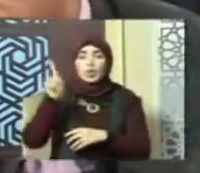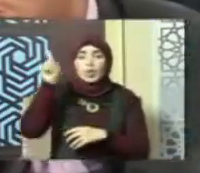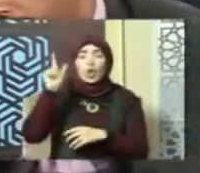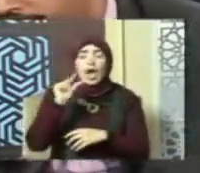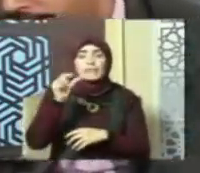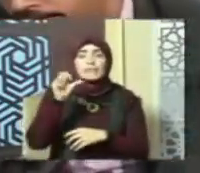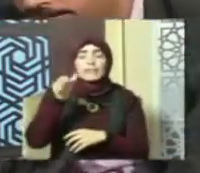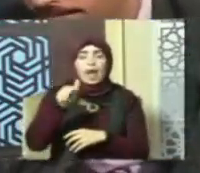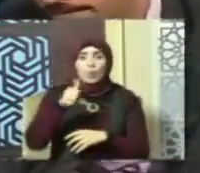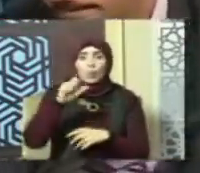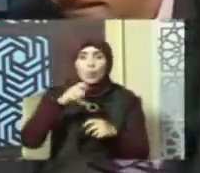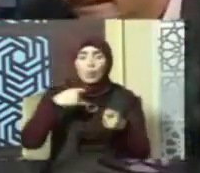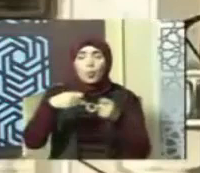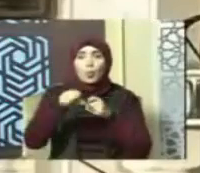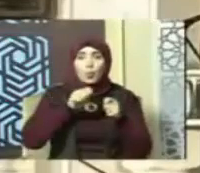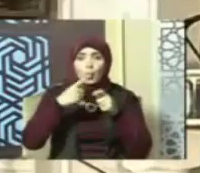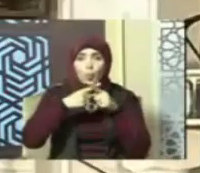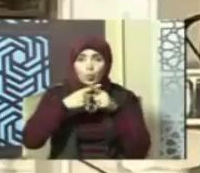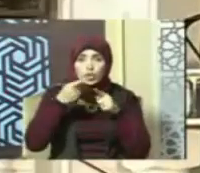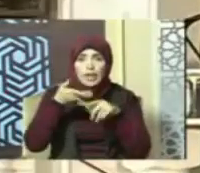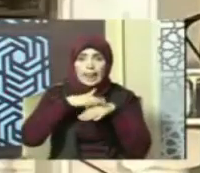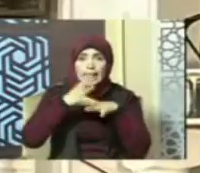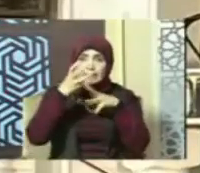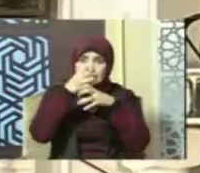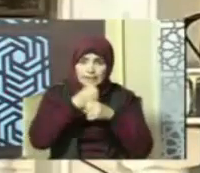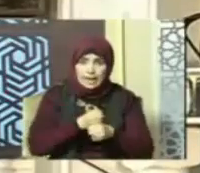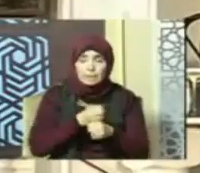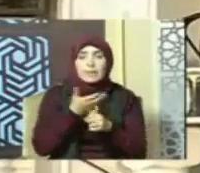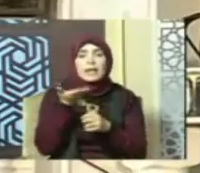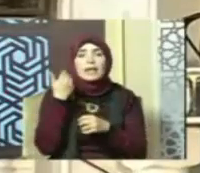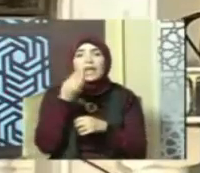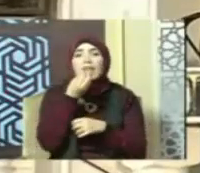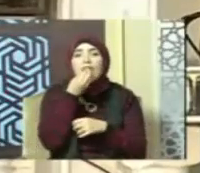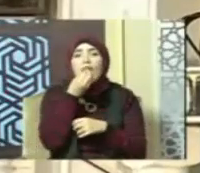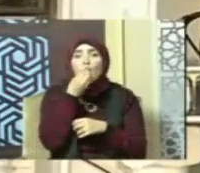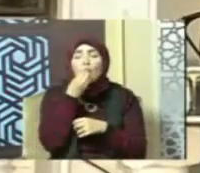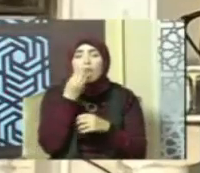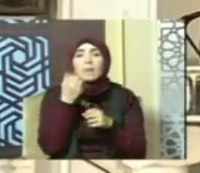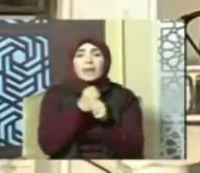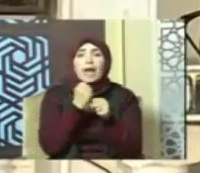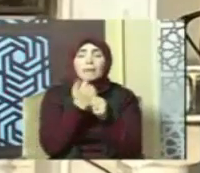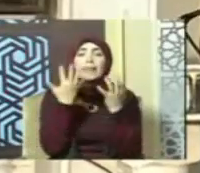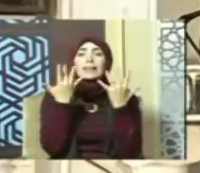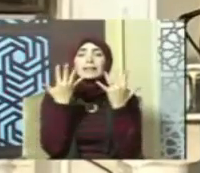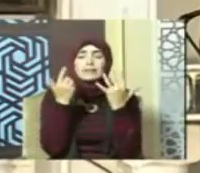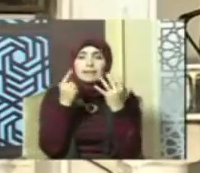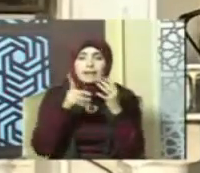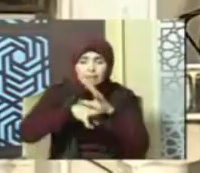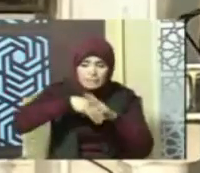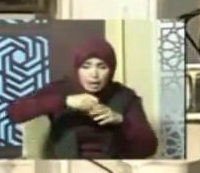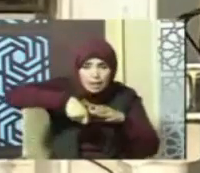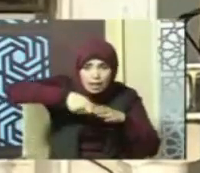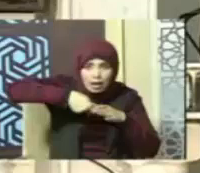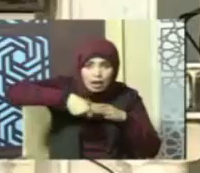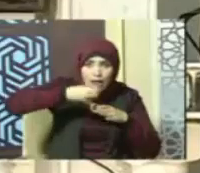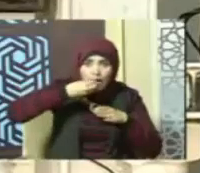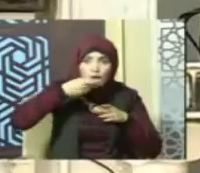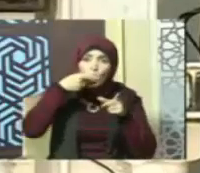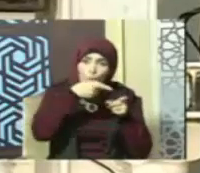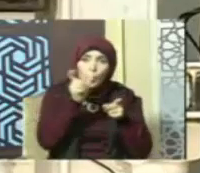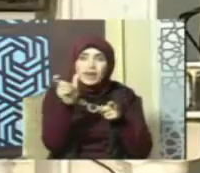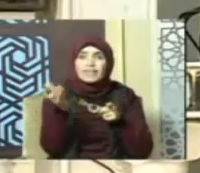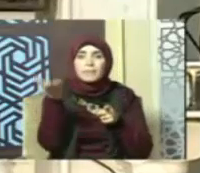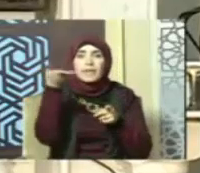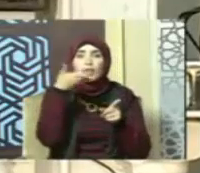كان يأكل من عمل يده، وفي رواية كان لا يأكل إلا من عمل يده. لماذا